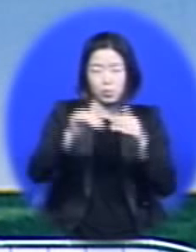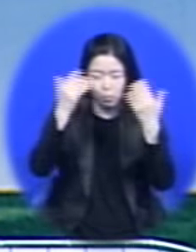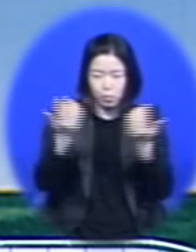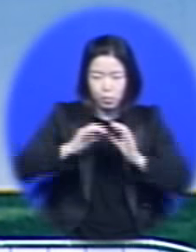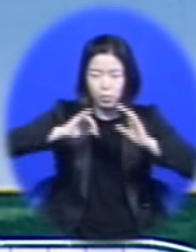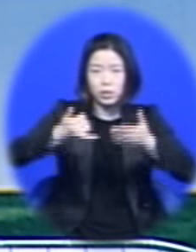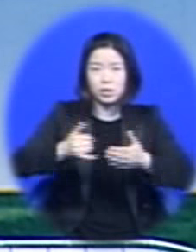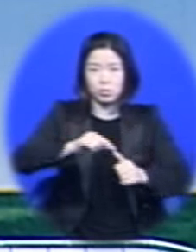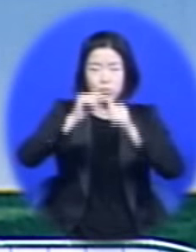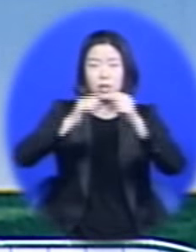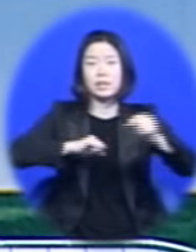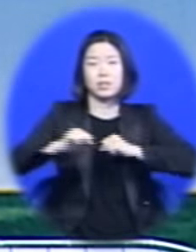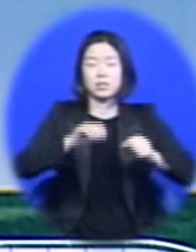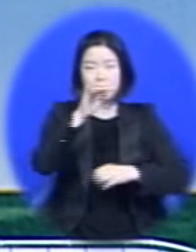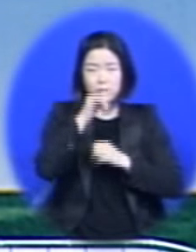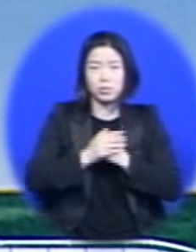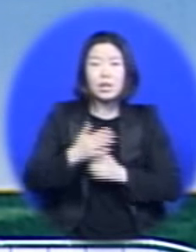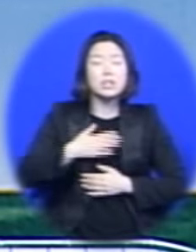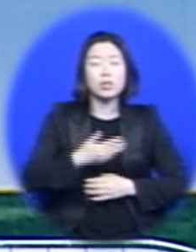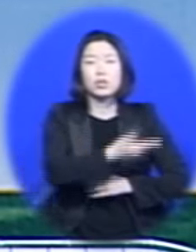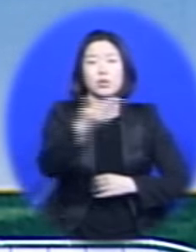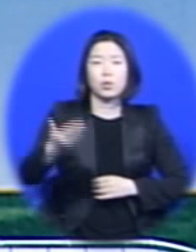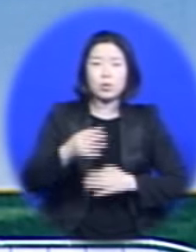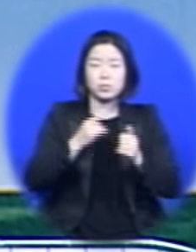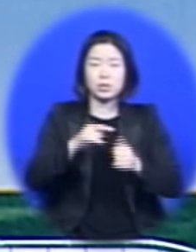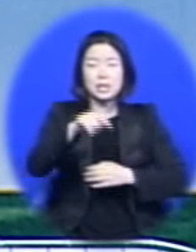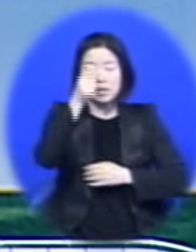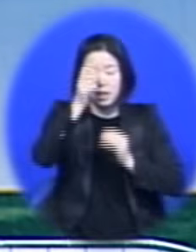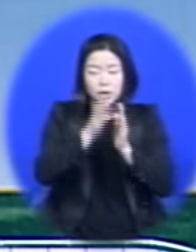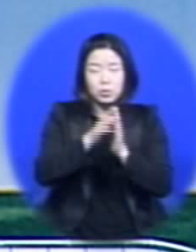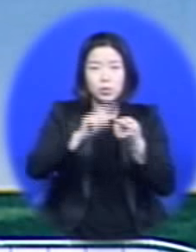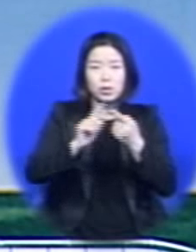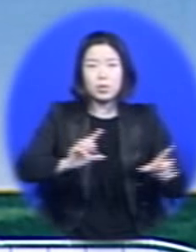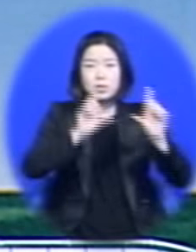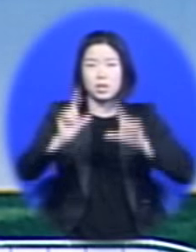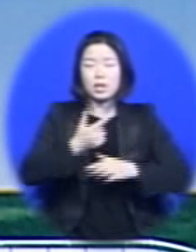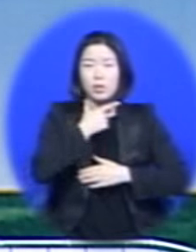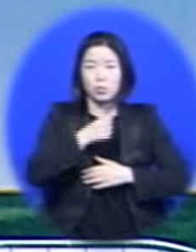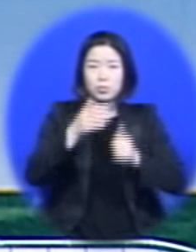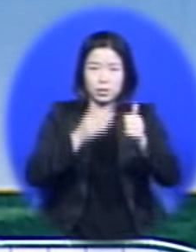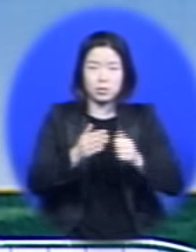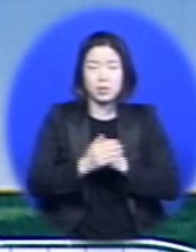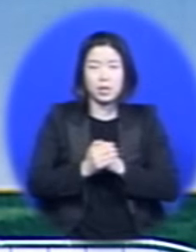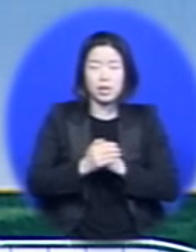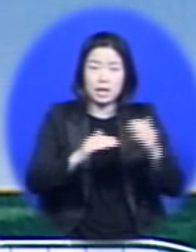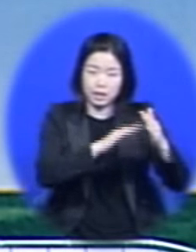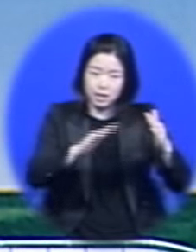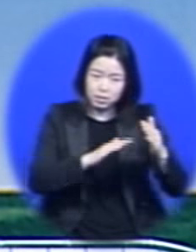있었습니다. 저는 여러분들에게도 이 기도로 살기를 권해드립니다. 가정에서나